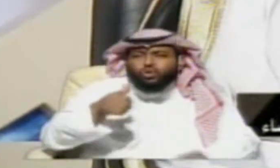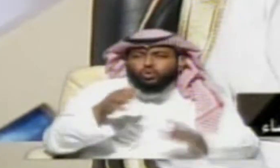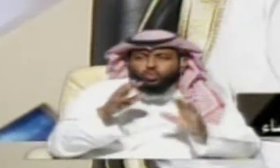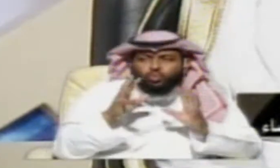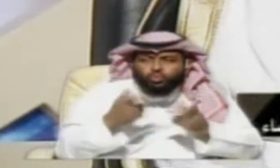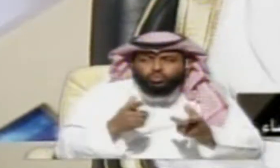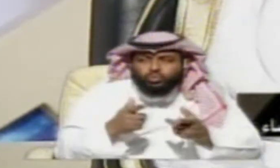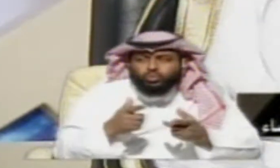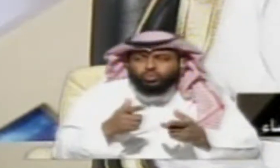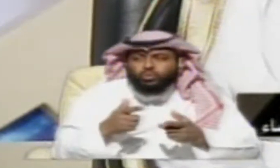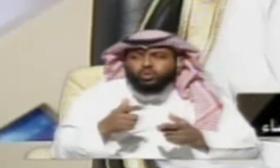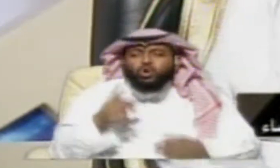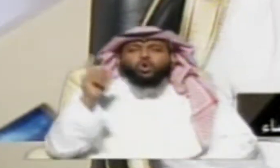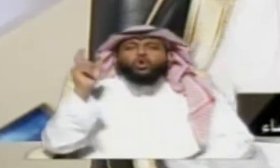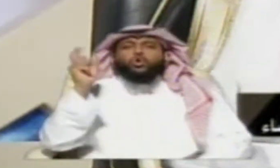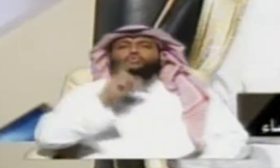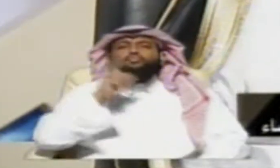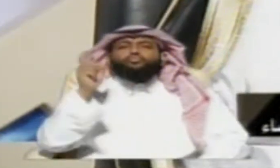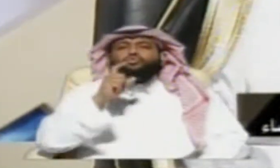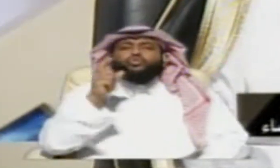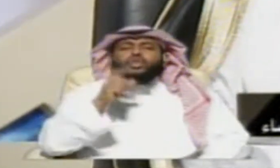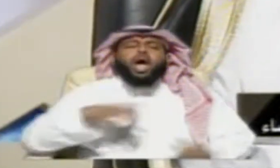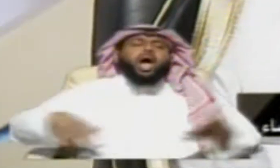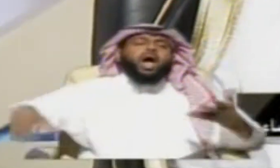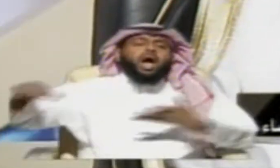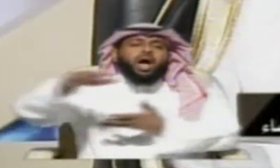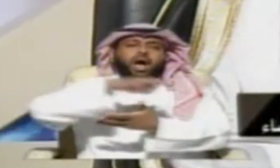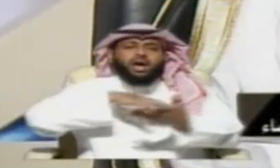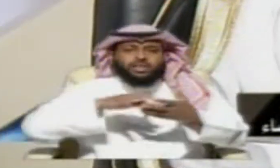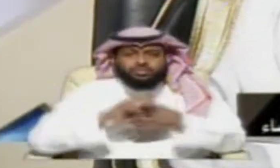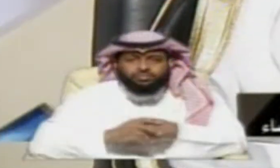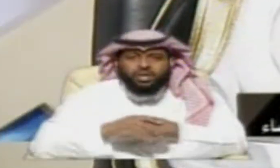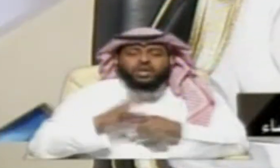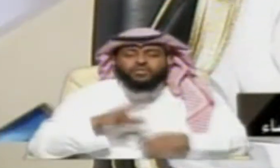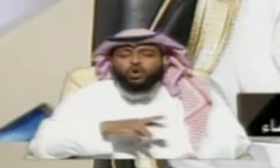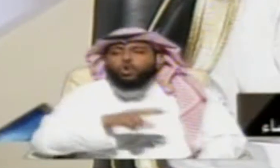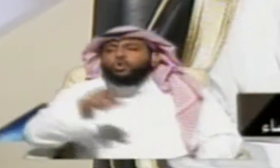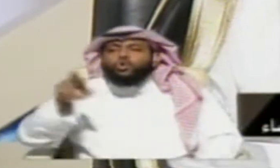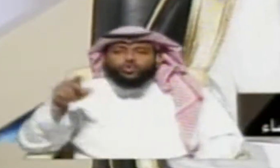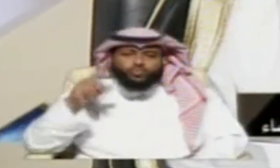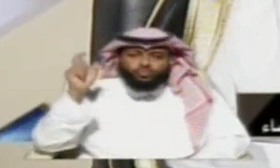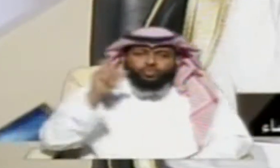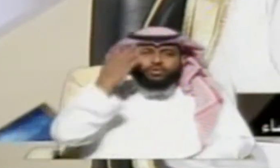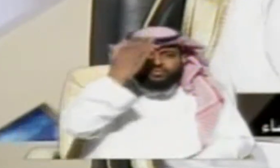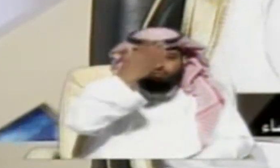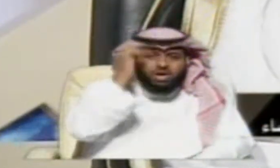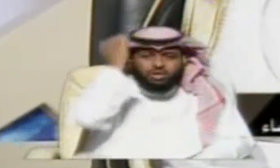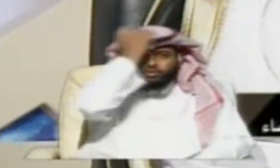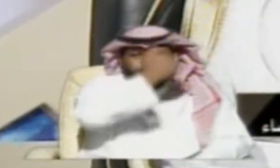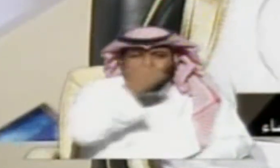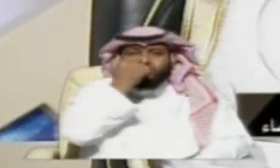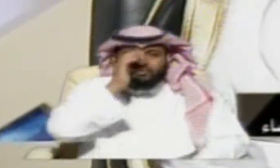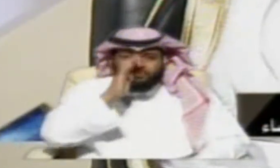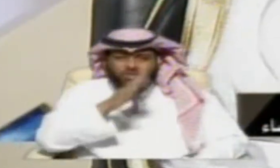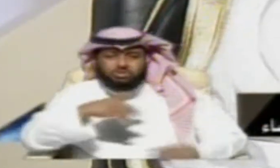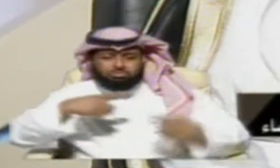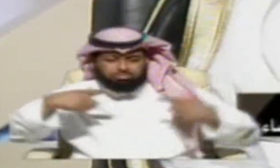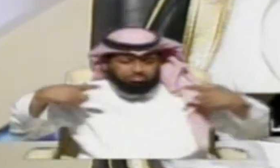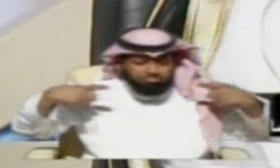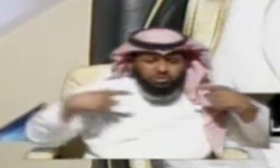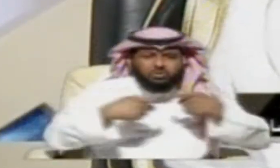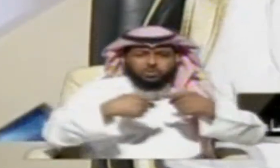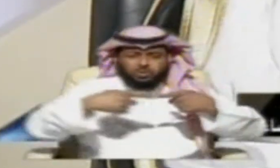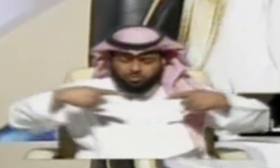انتصارات وبطولات لأمة الإسلام بأجمعها. فإخوتنا هناك في غزة يقاومون المحتل الغاشم